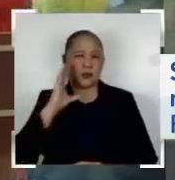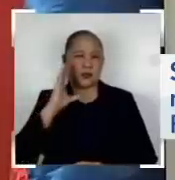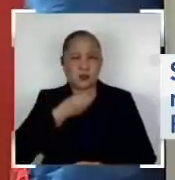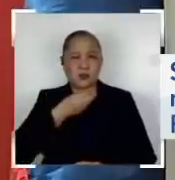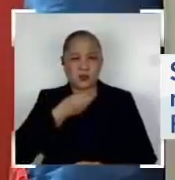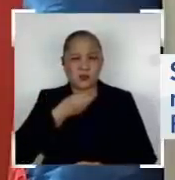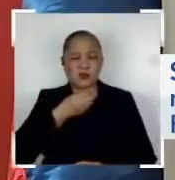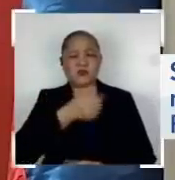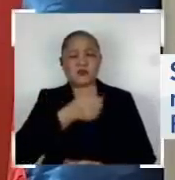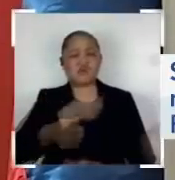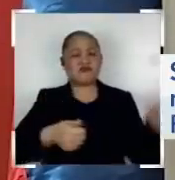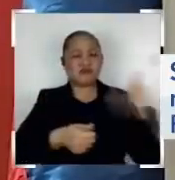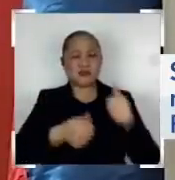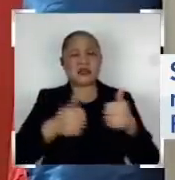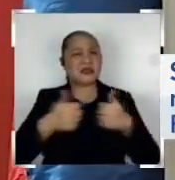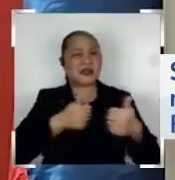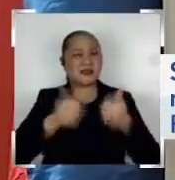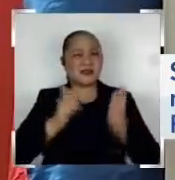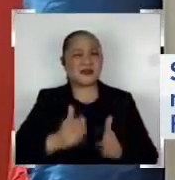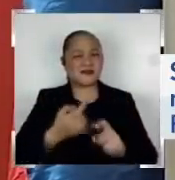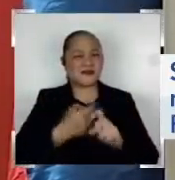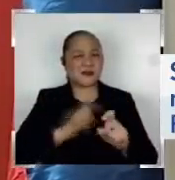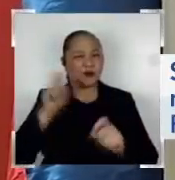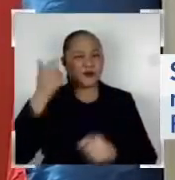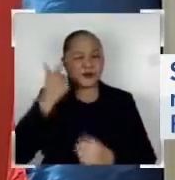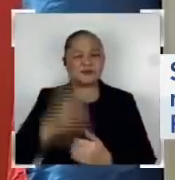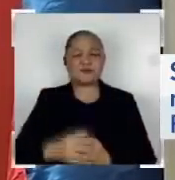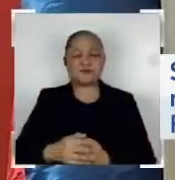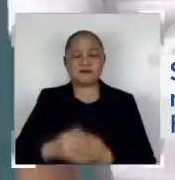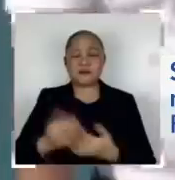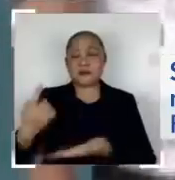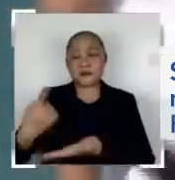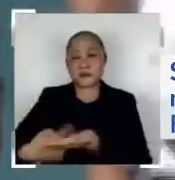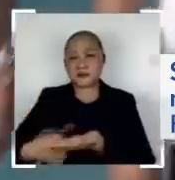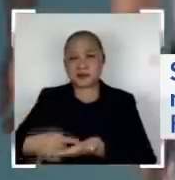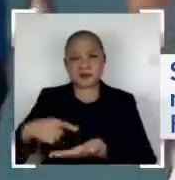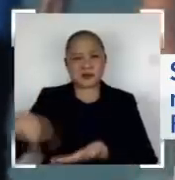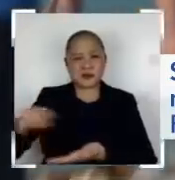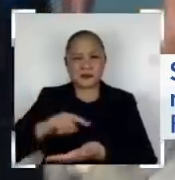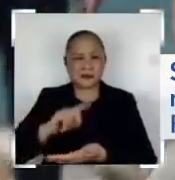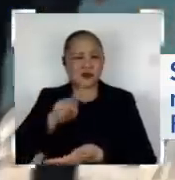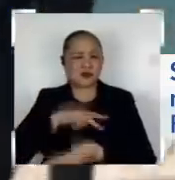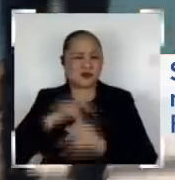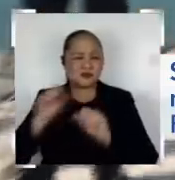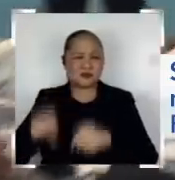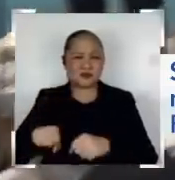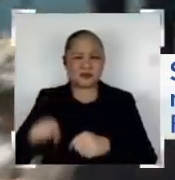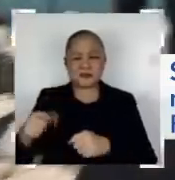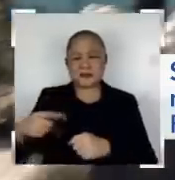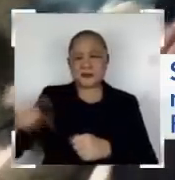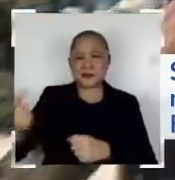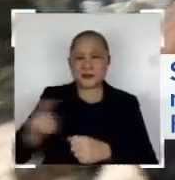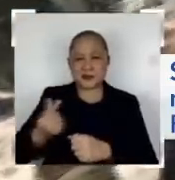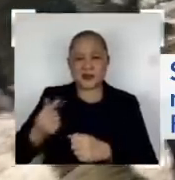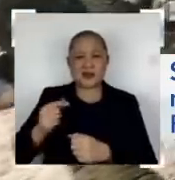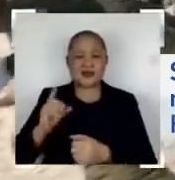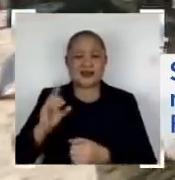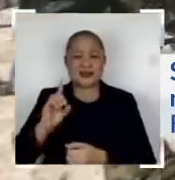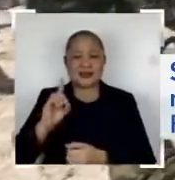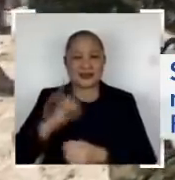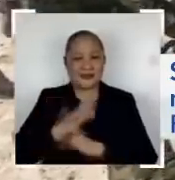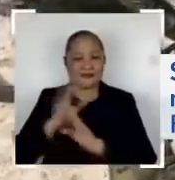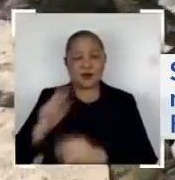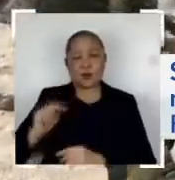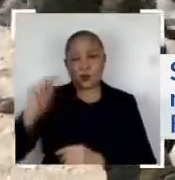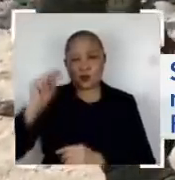administration candidate? Binanggit niya nag-uusap sa personal nilang kapasidad ang kapartidong si Davao del Norte Representative Pantaleon